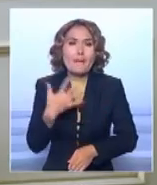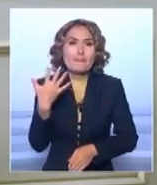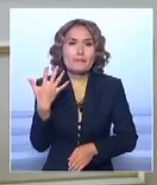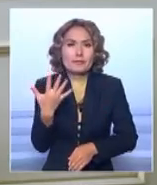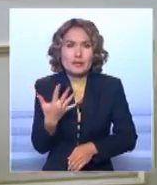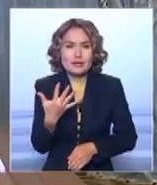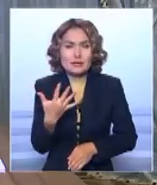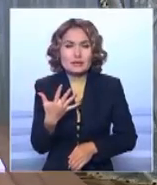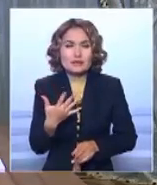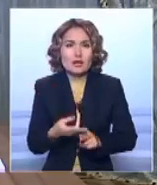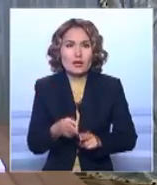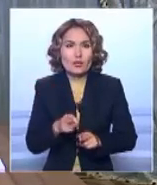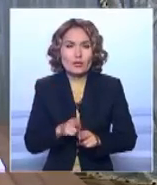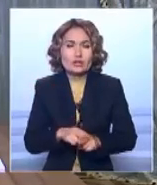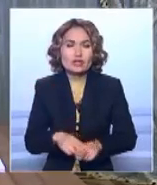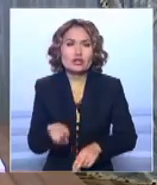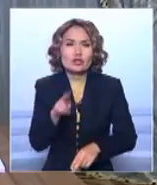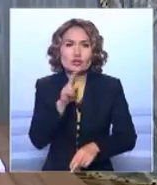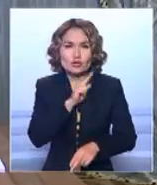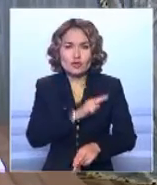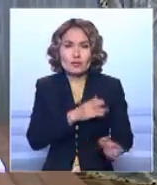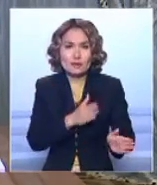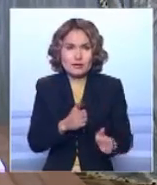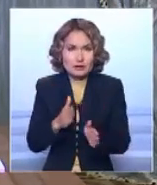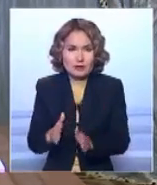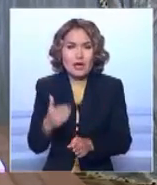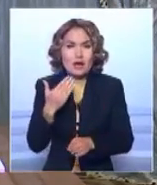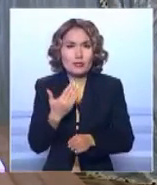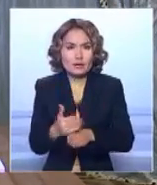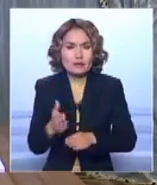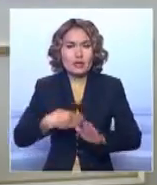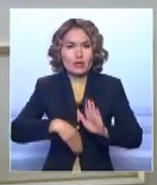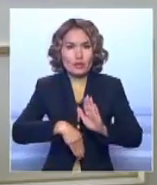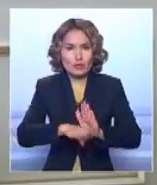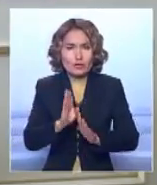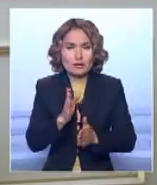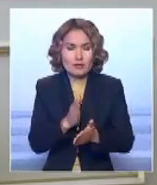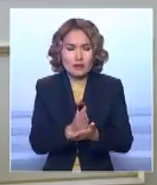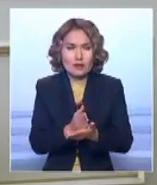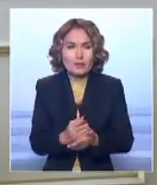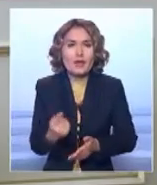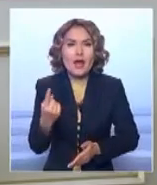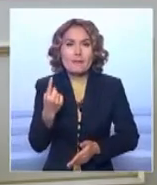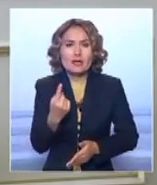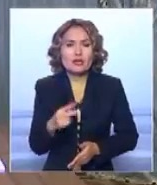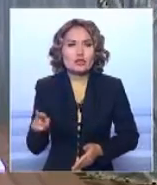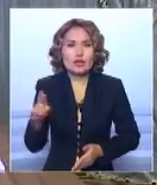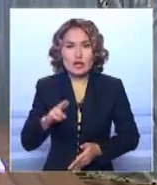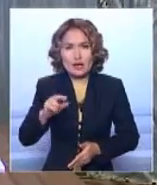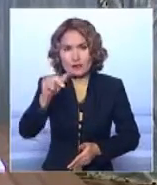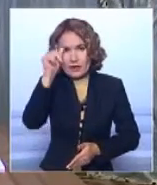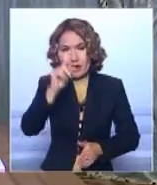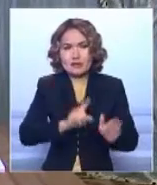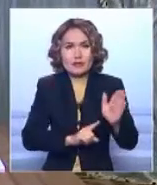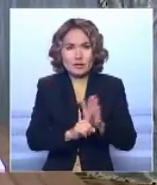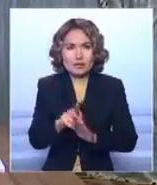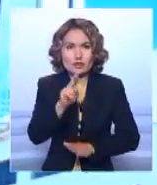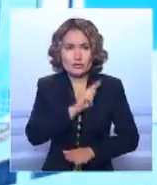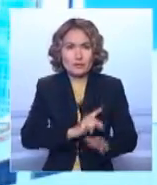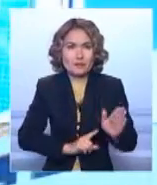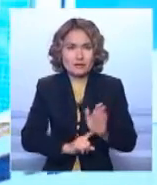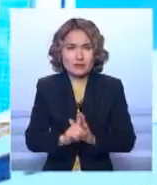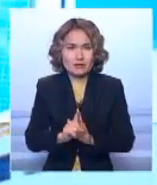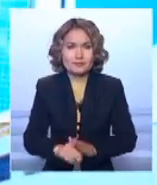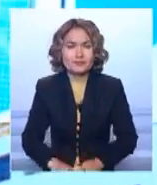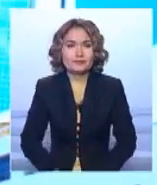сот жүйесінен 3 сатылы сот жүйесіне көшіп, ол 1 қаңтардан бастап іске кірісіп кетті.